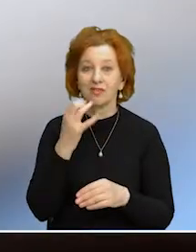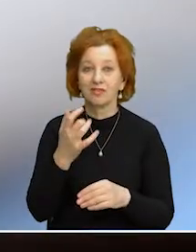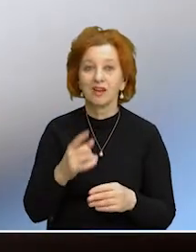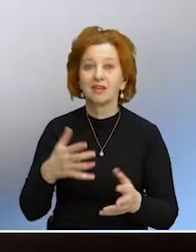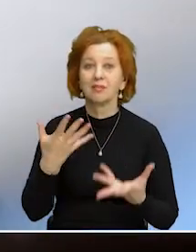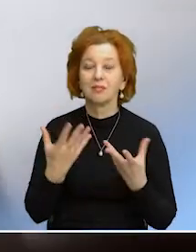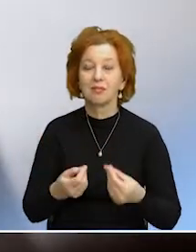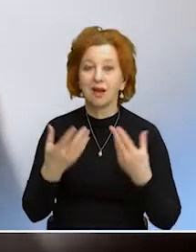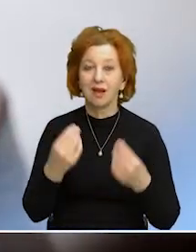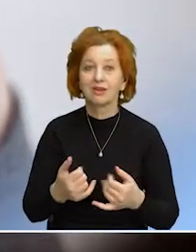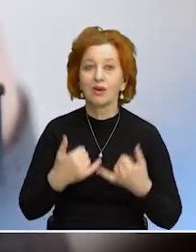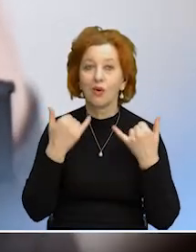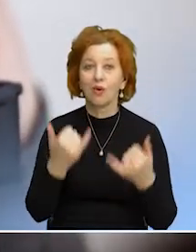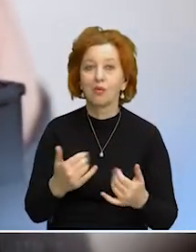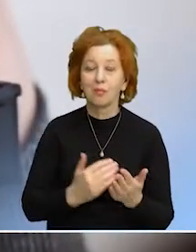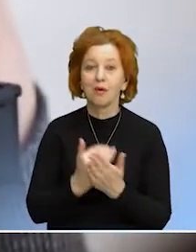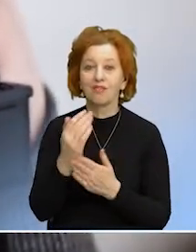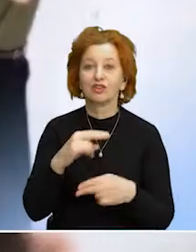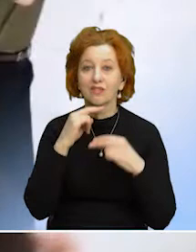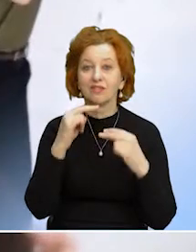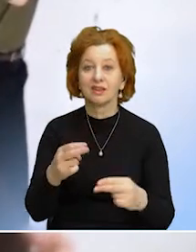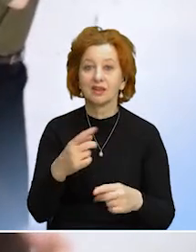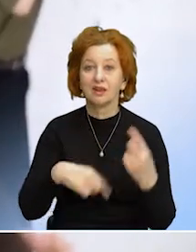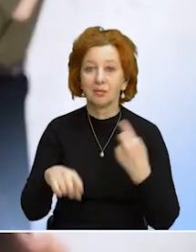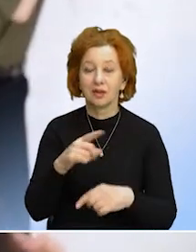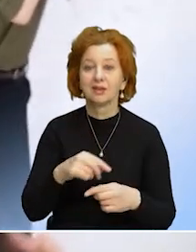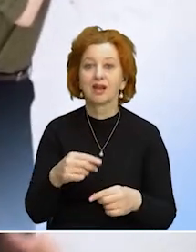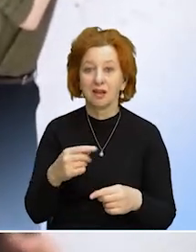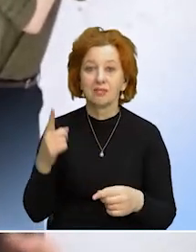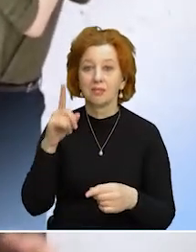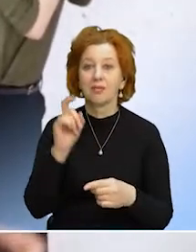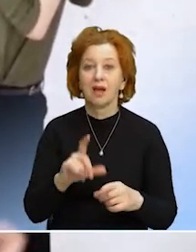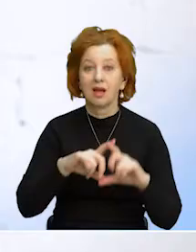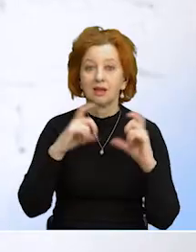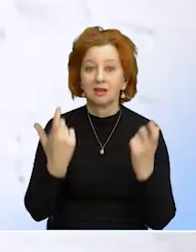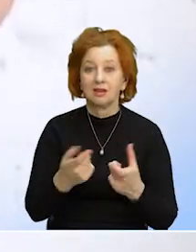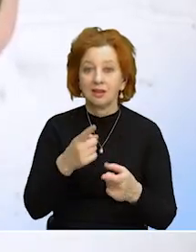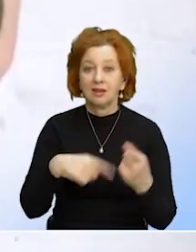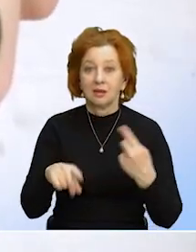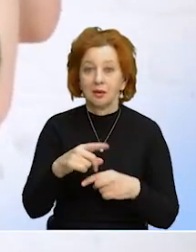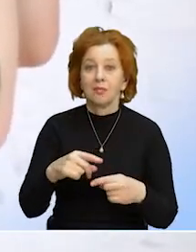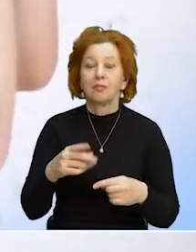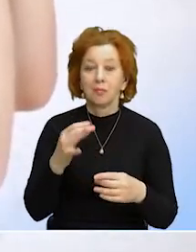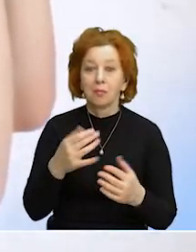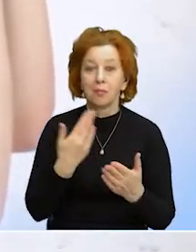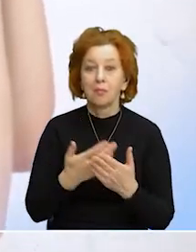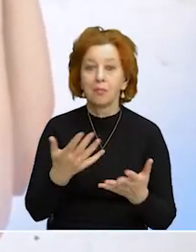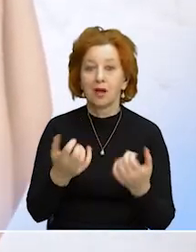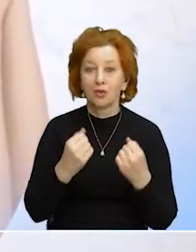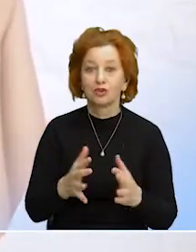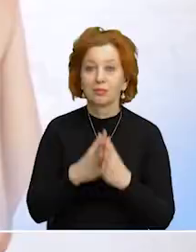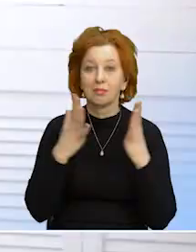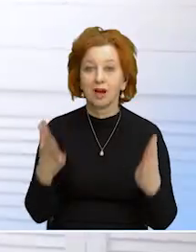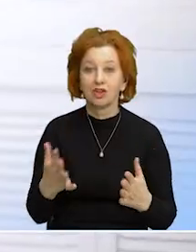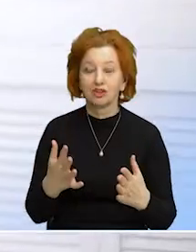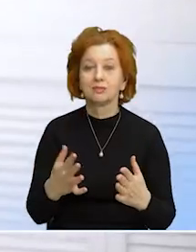добавить фотографии пластичности, уделите повышенное внимание поясничному отделу позвоночника, ведь именно прогибаясь в нем, вы